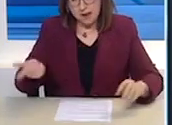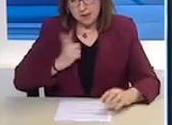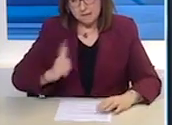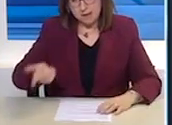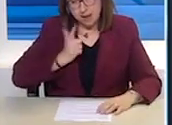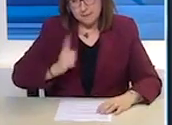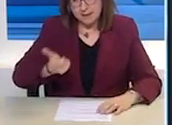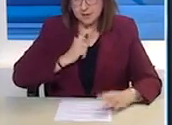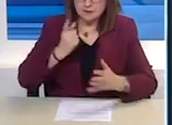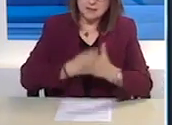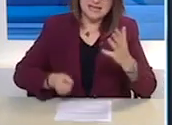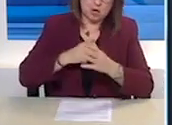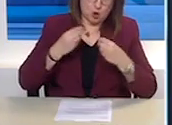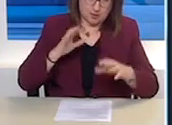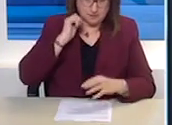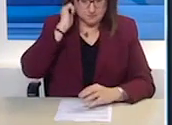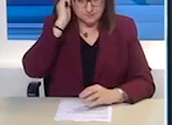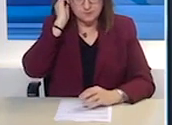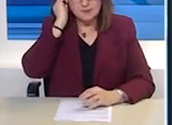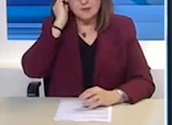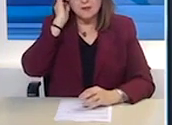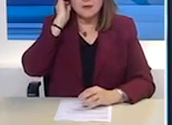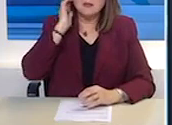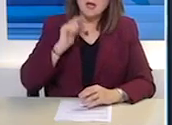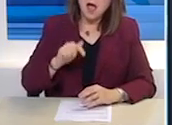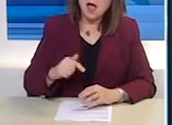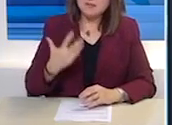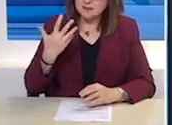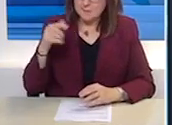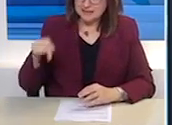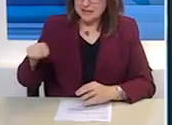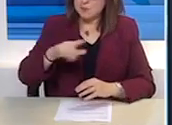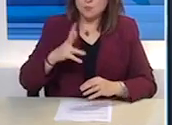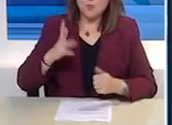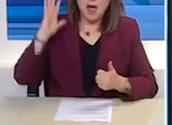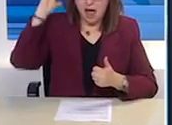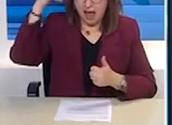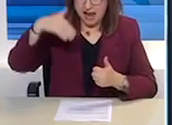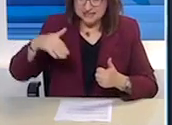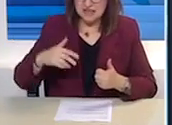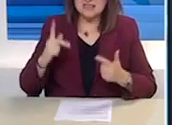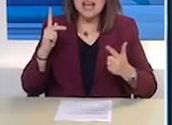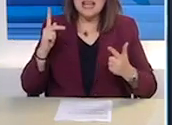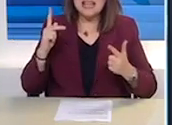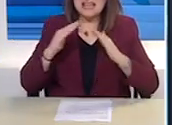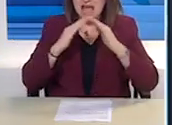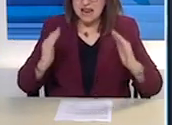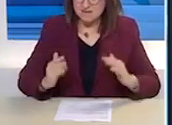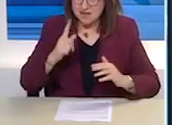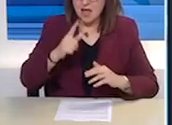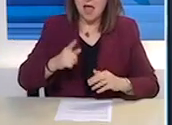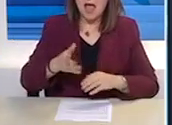πρώτα κέντρα υγείας που θα λειτουργήσουν στην Αττική για αυτούς τους ασθενείς είναι τα κέντρα υγείας Αλεξάνδρας, Καλυβίων,